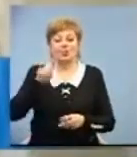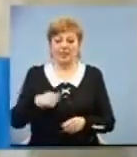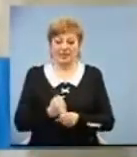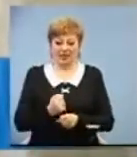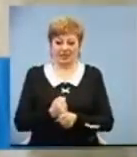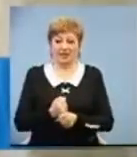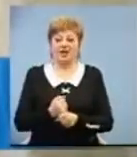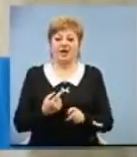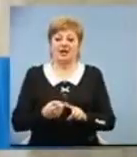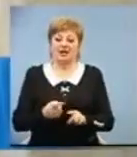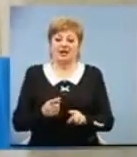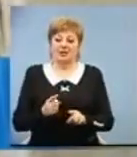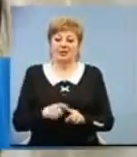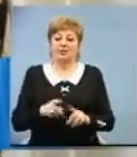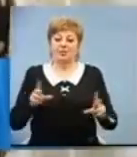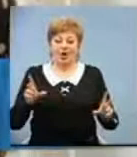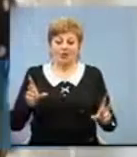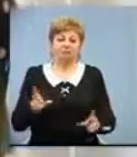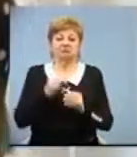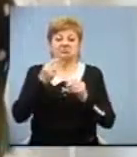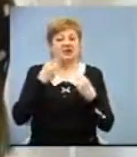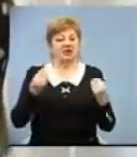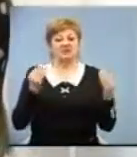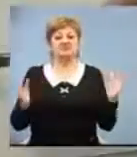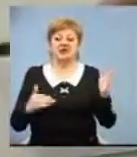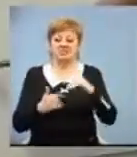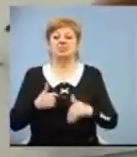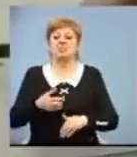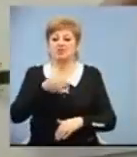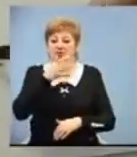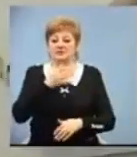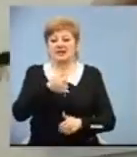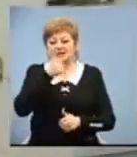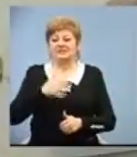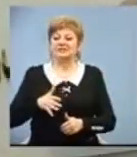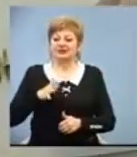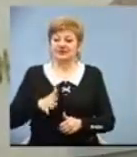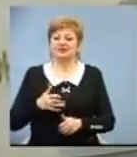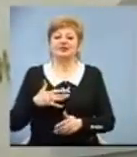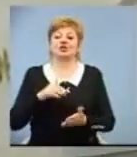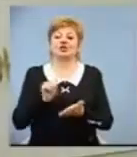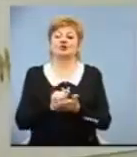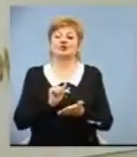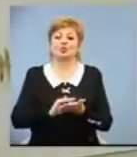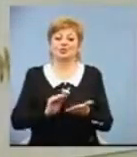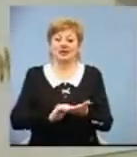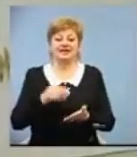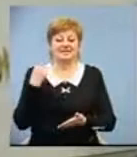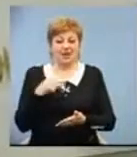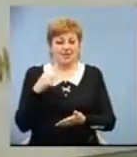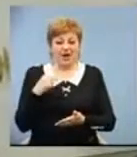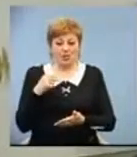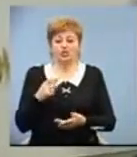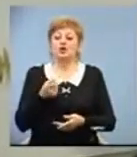І тоді виходить дуже красива картина. Мені подобалось. Не змогли втриматись від цікавинки і журналісти. Кореспонденти